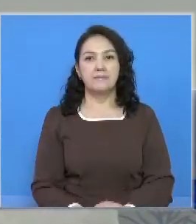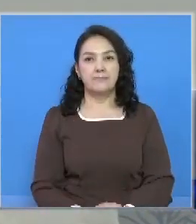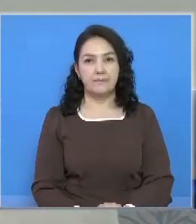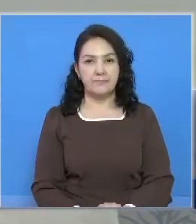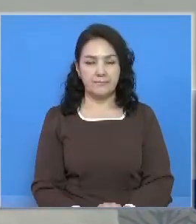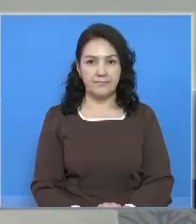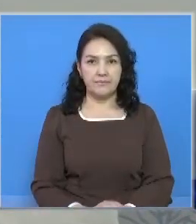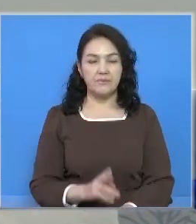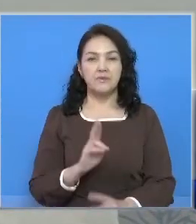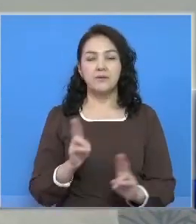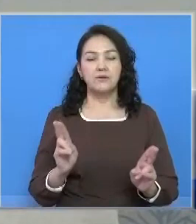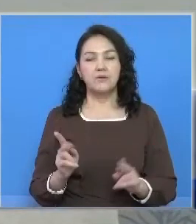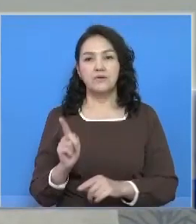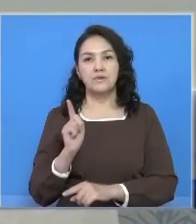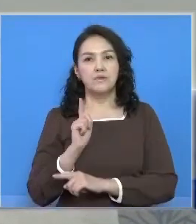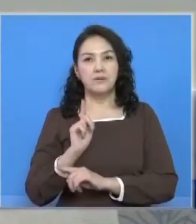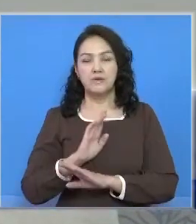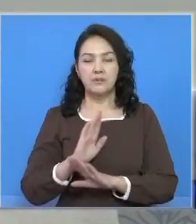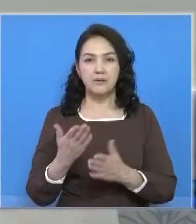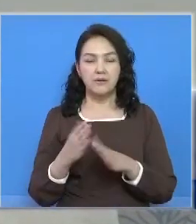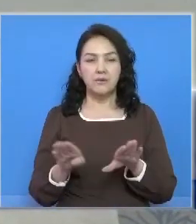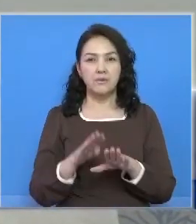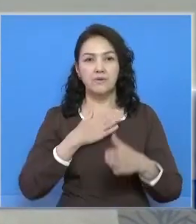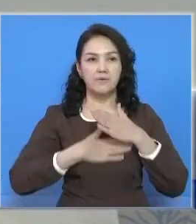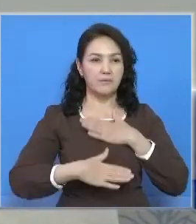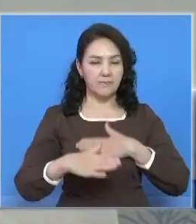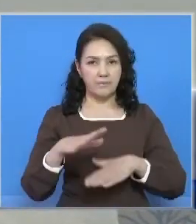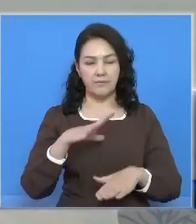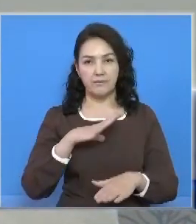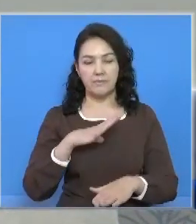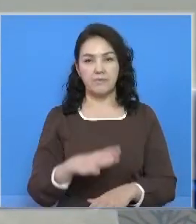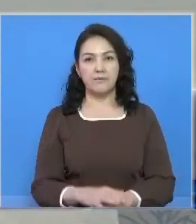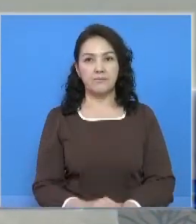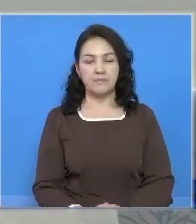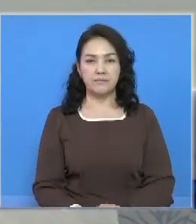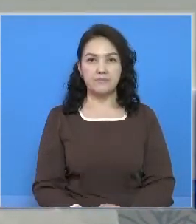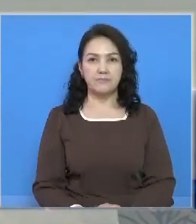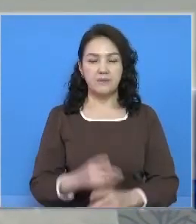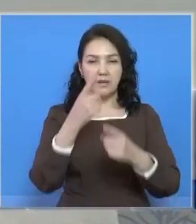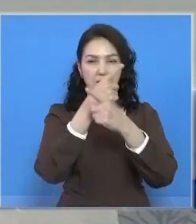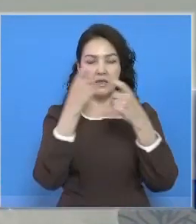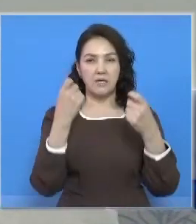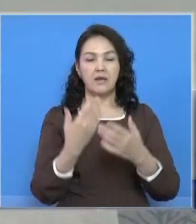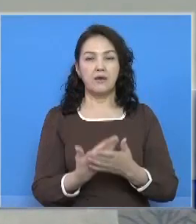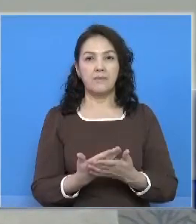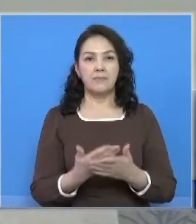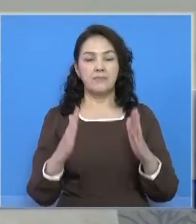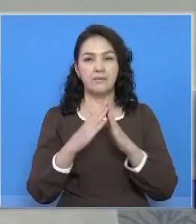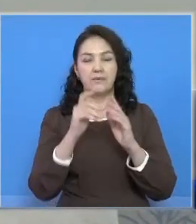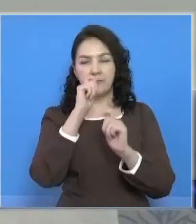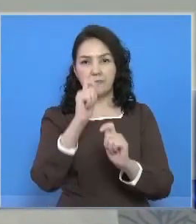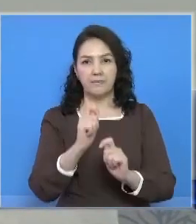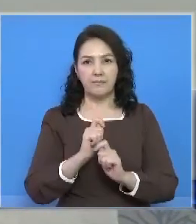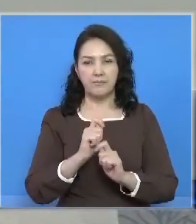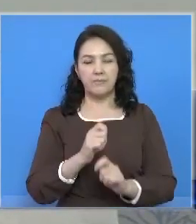Аяқ асты ешкім күткен жоқ болай болатын. Аяқ асты осындай қуанышқа, қуанышты болып жатыр. Хабар келді, аяқ асты.